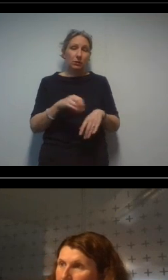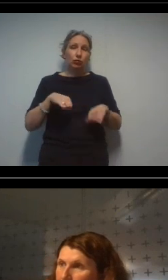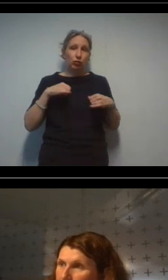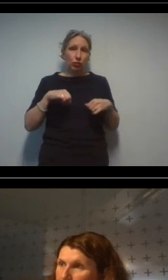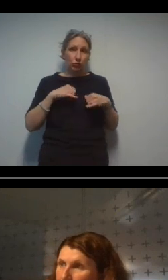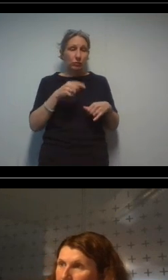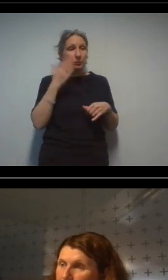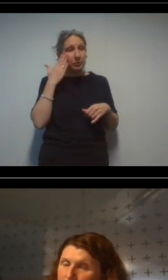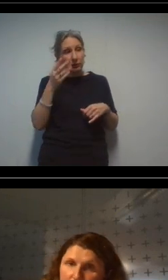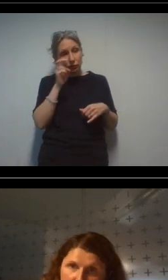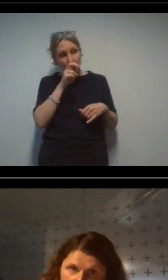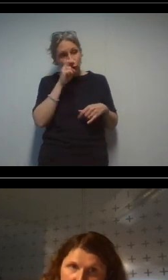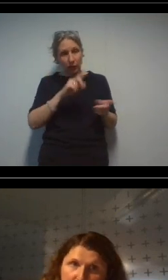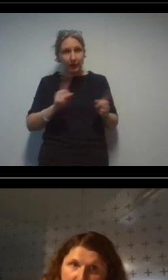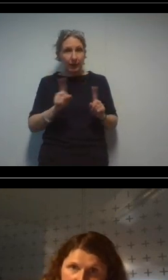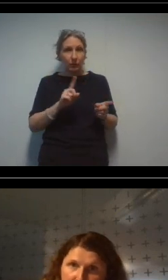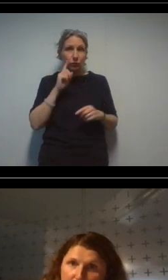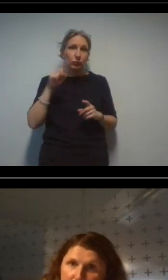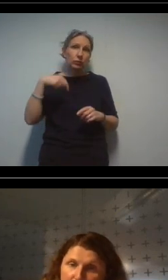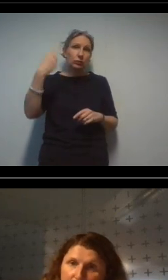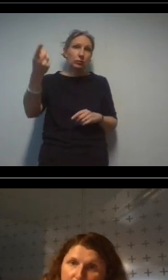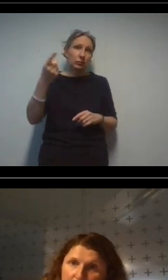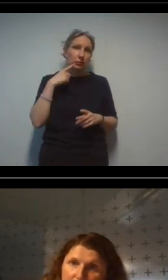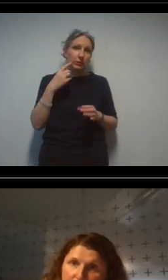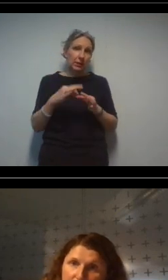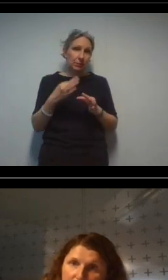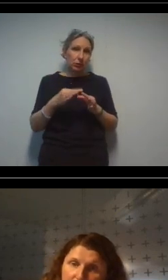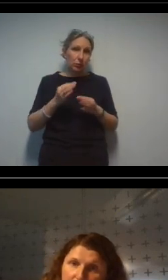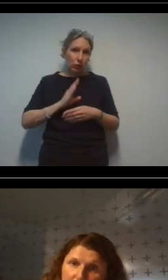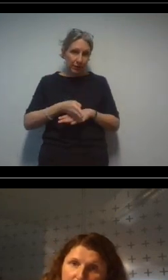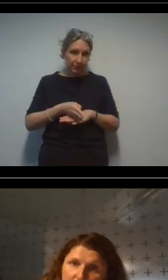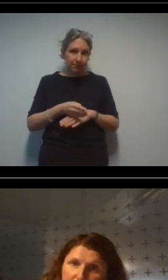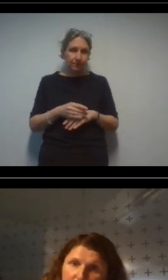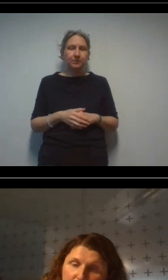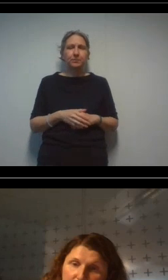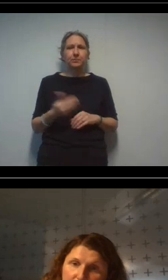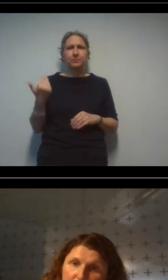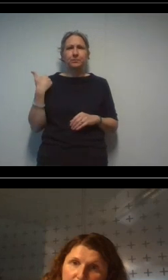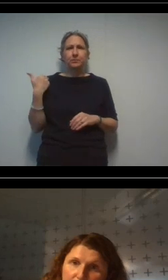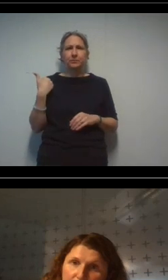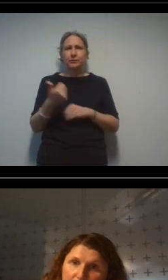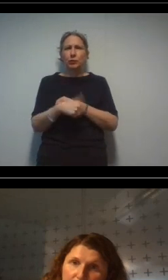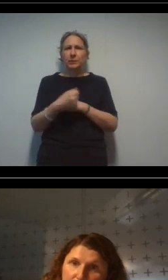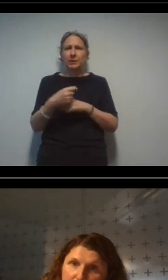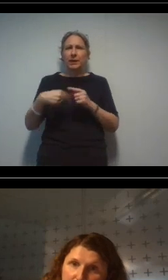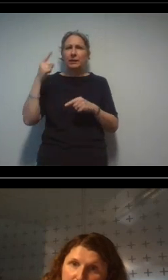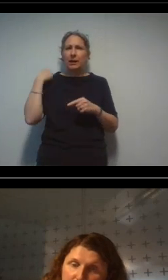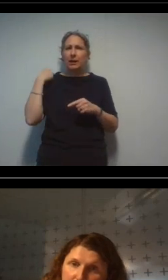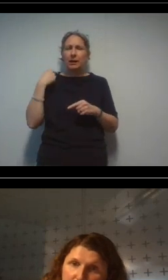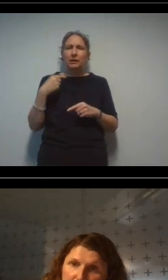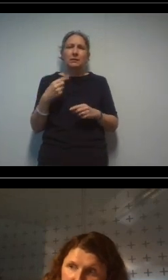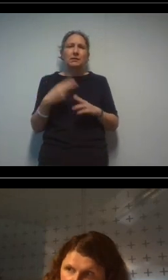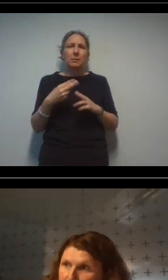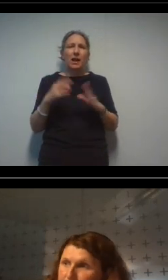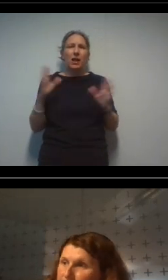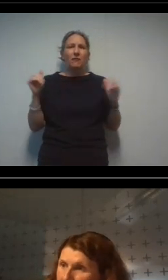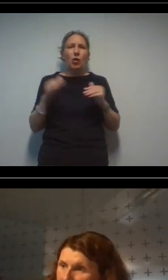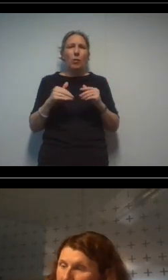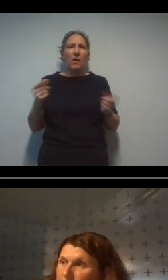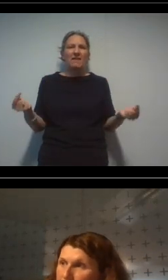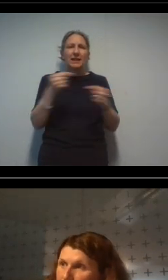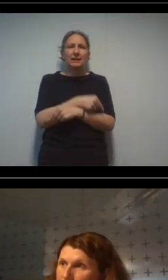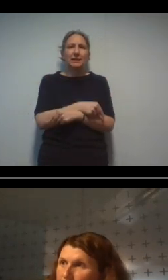l'alternance pour la rentrée de septembre. Là, on avait la semaine dernière ce qu'on appelle le forum inversé de l'alternance. Alors, c'est un forum